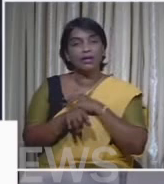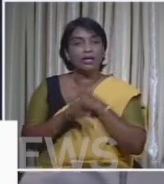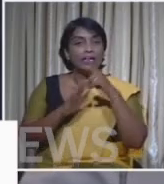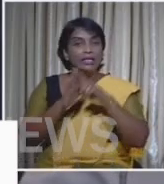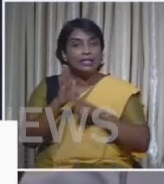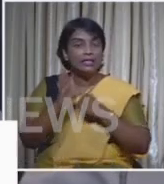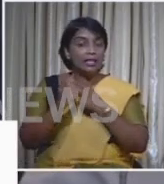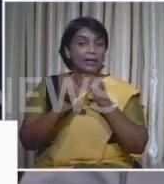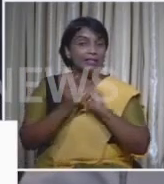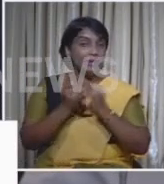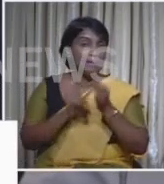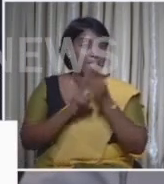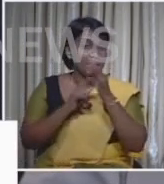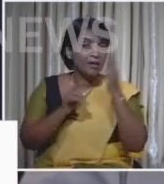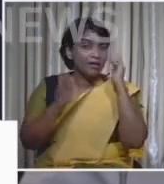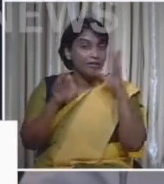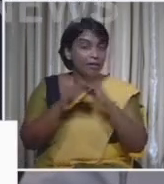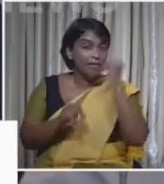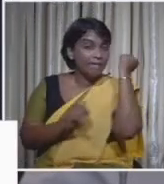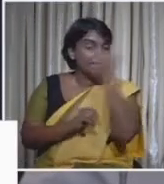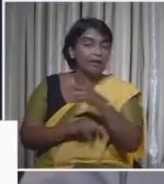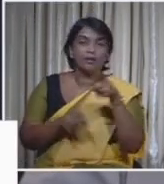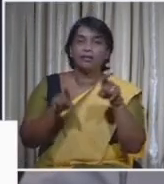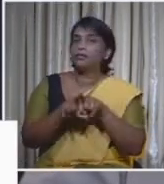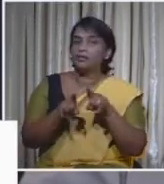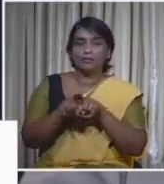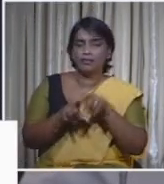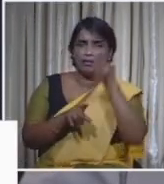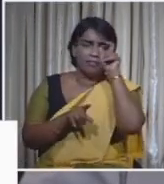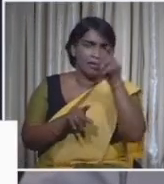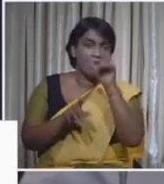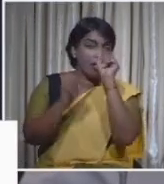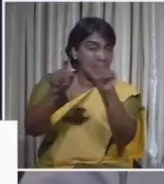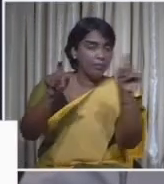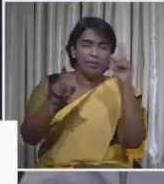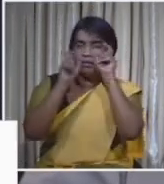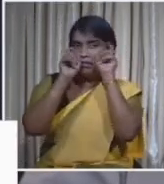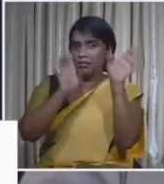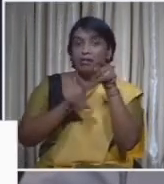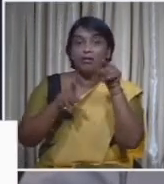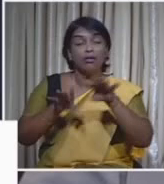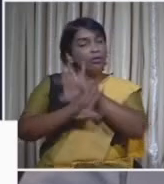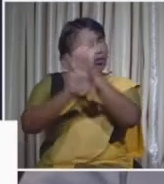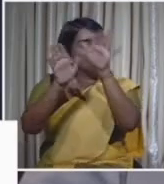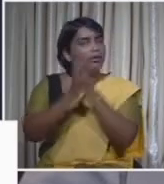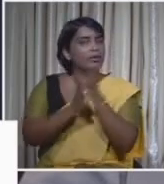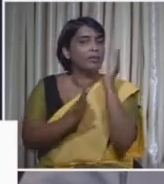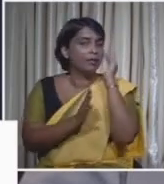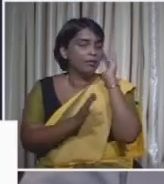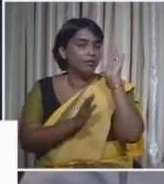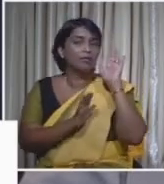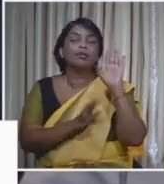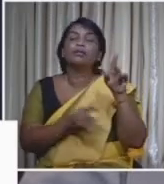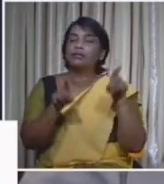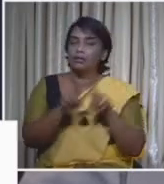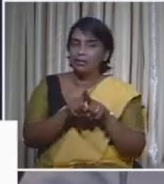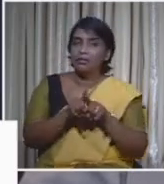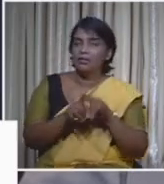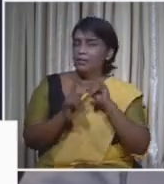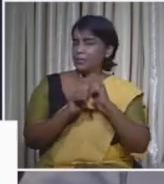ප්‍රේමදාස මැතිණියට එල්ල කරපු අපහාස ප්‍රකාශයක් ලෙස නොසලකන්න කියලා මම ඉල්ලනවා. මෙය සමස්ත කාන්තා පරපුරටම කරපු